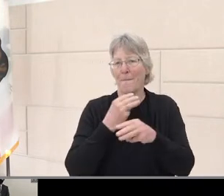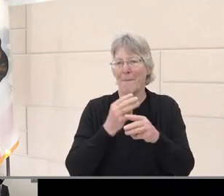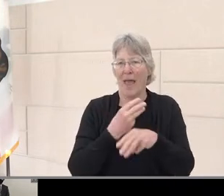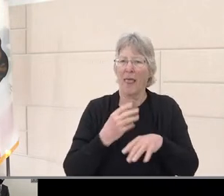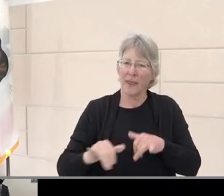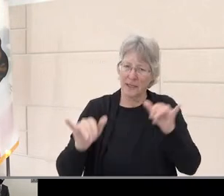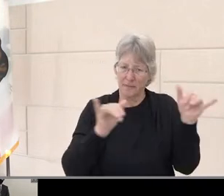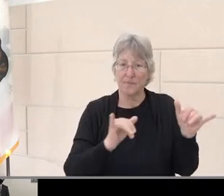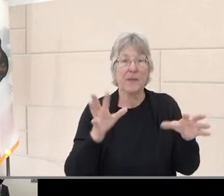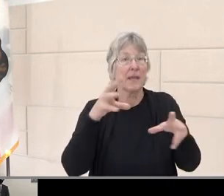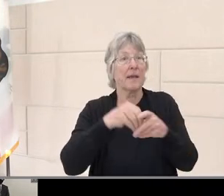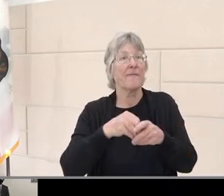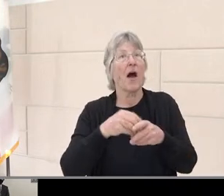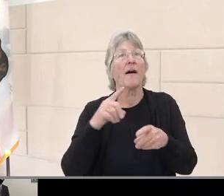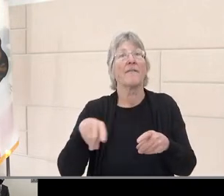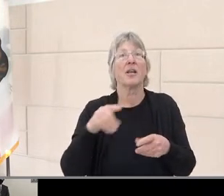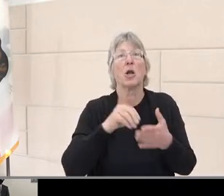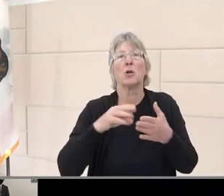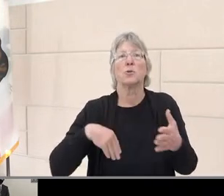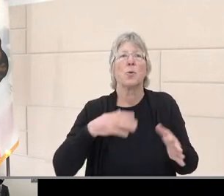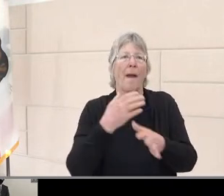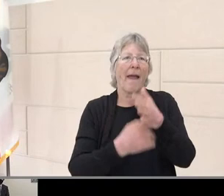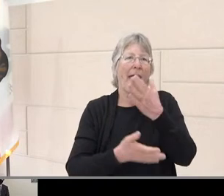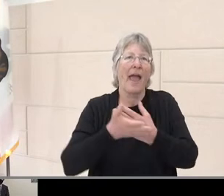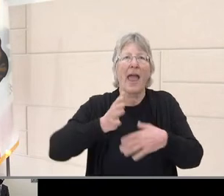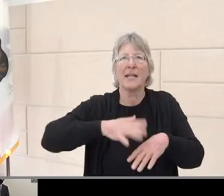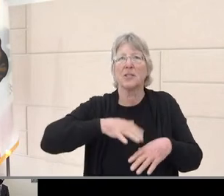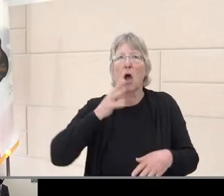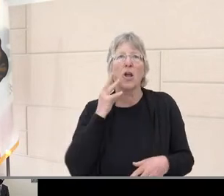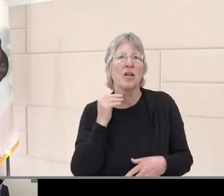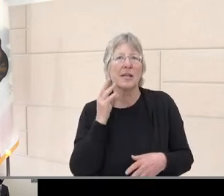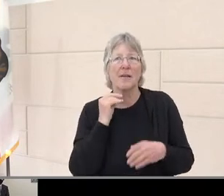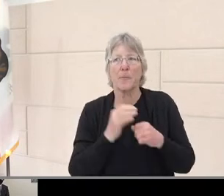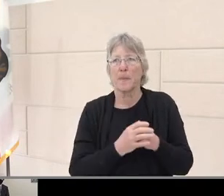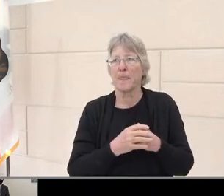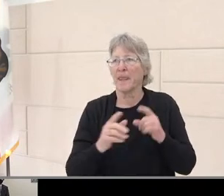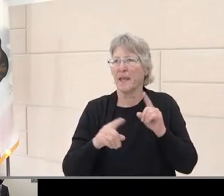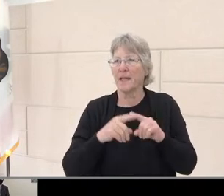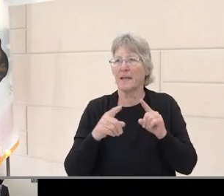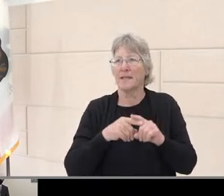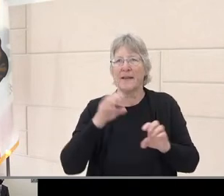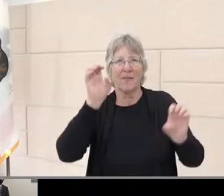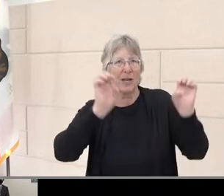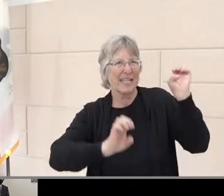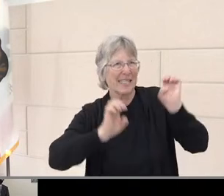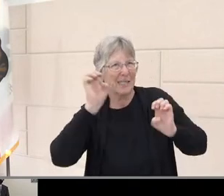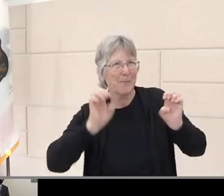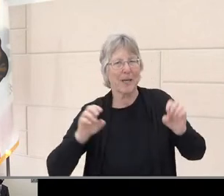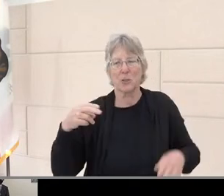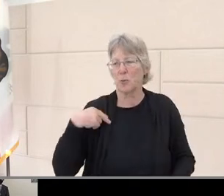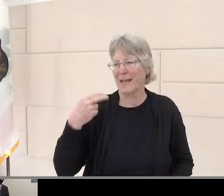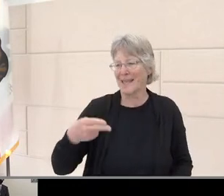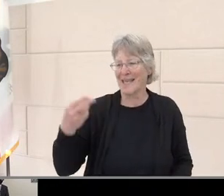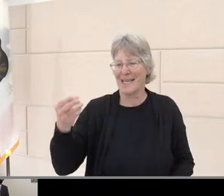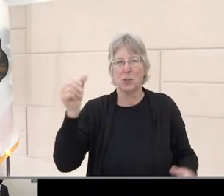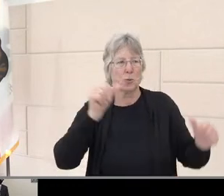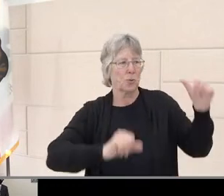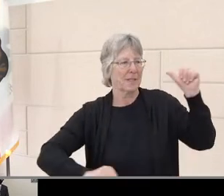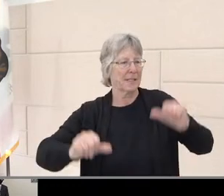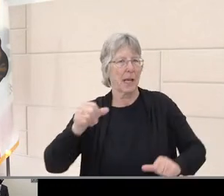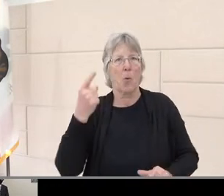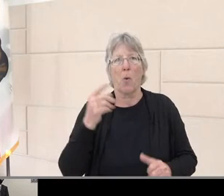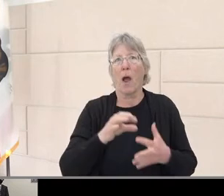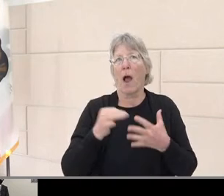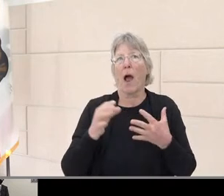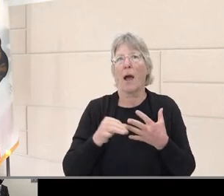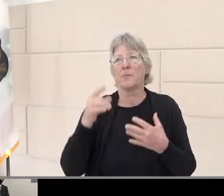កម្មវិធីគណិតវិទ្យានឹងការបង្ហាត់ដោយដៃផ្ទាល់ធ្វើការភាសាទាក់ទងនឹង